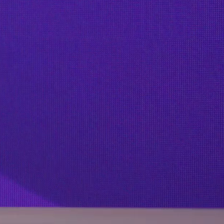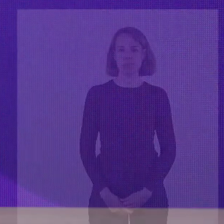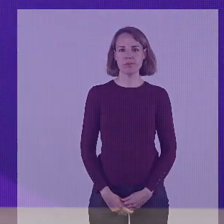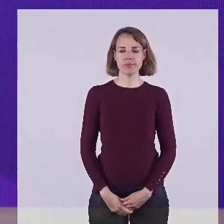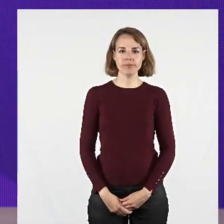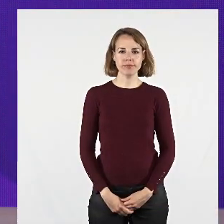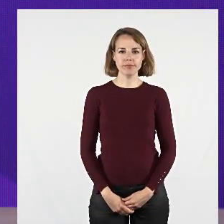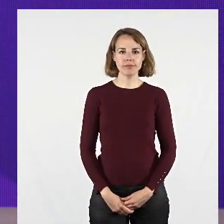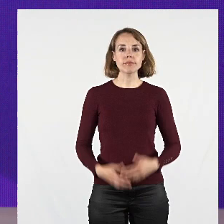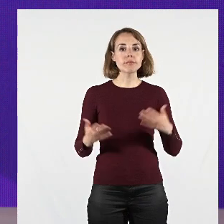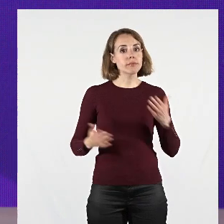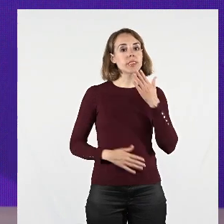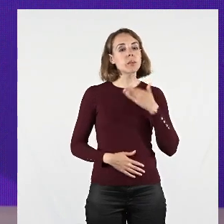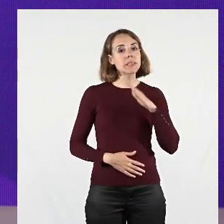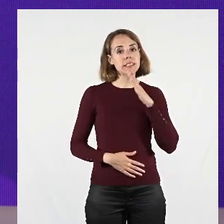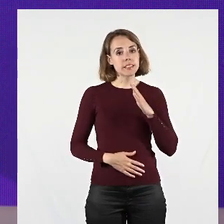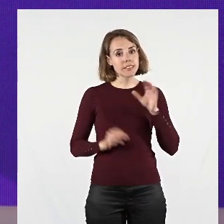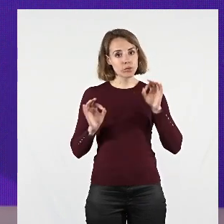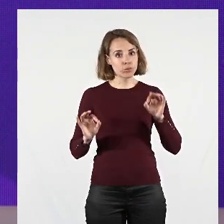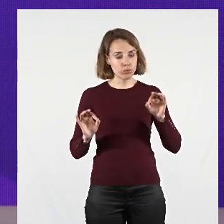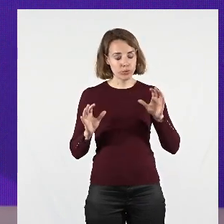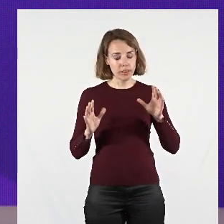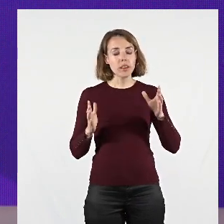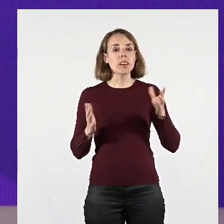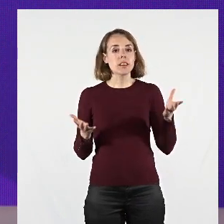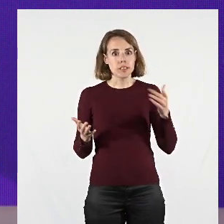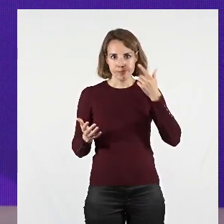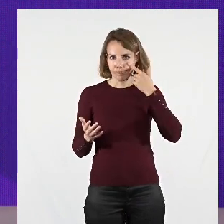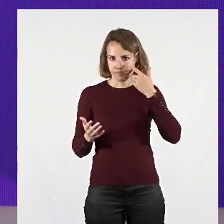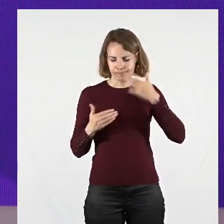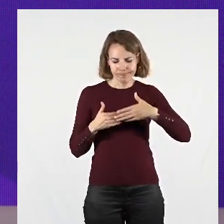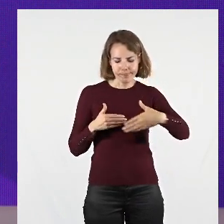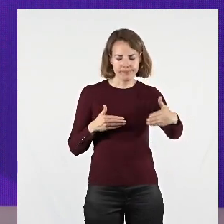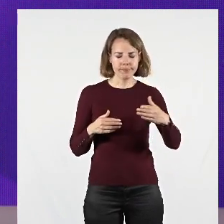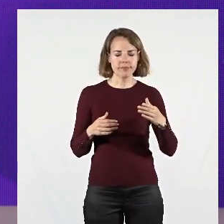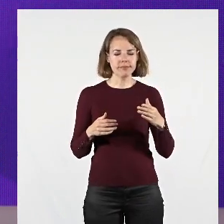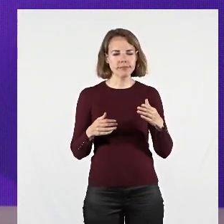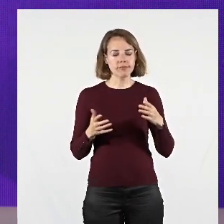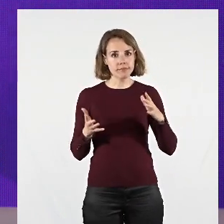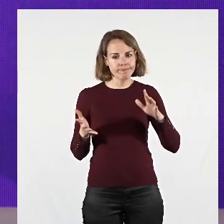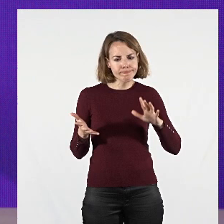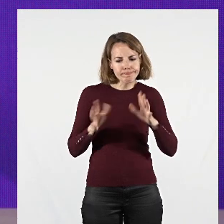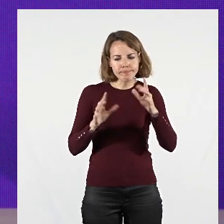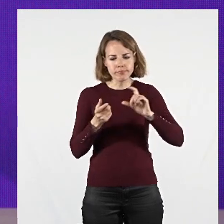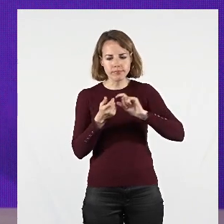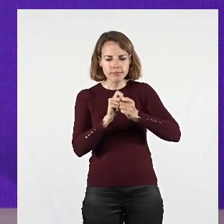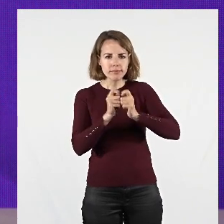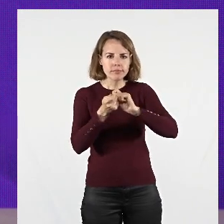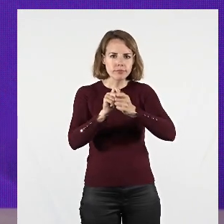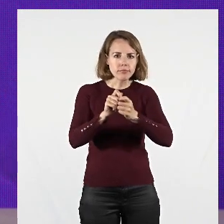Alors cet après-midi, je vous le disais tout à l'heure, on va essayer de voir comment ces mutations peuvent trouver de nouveaux